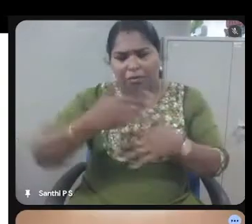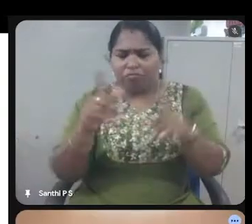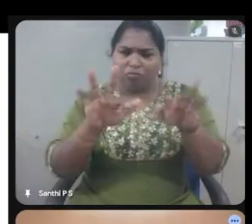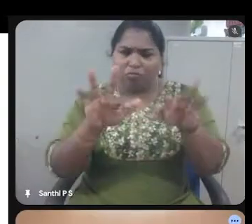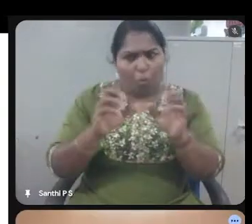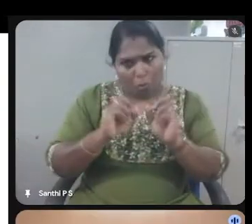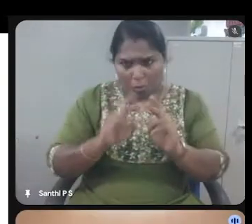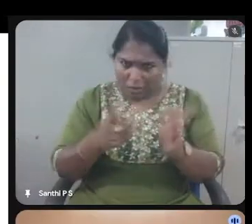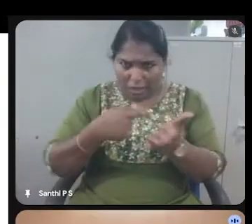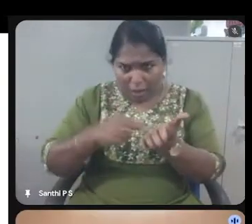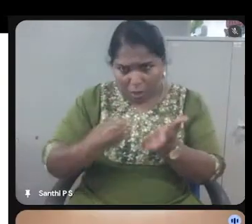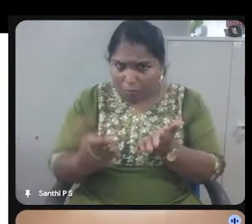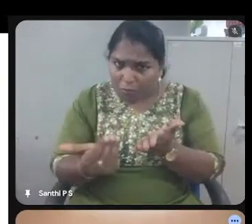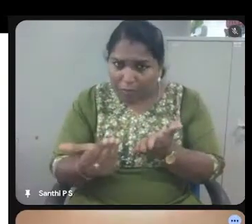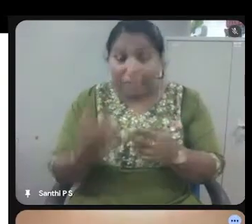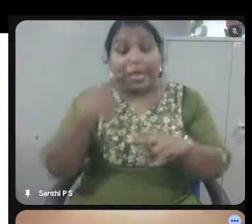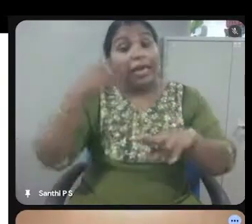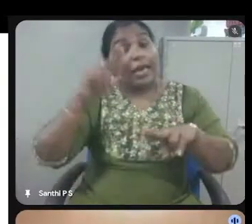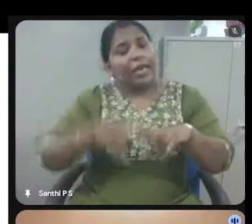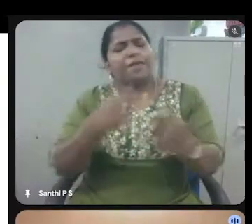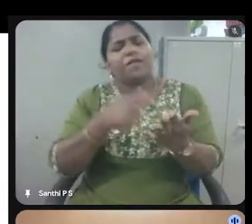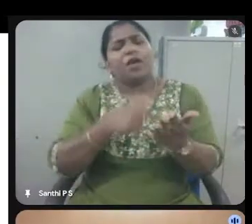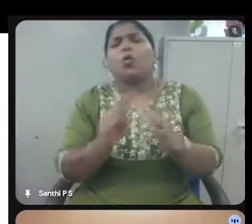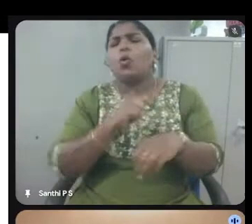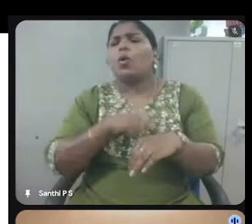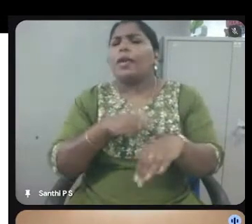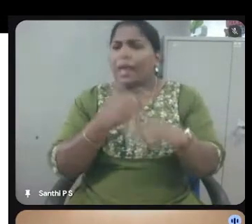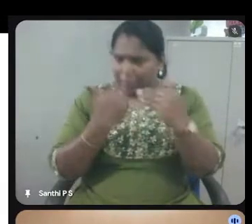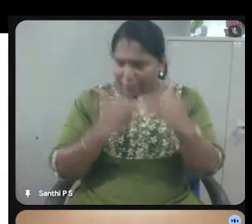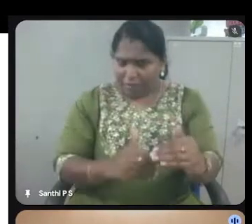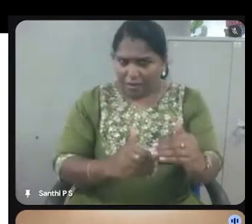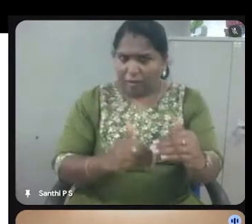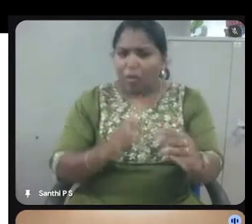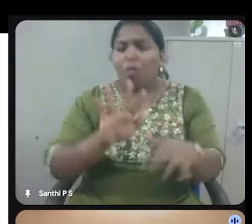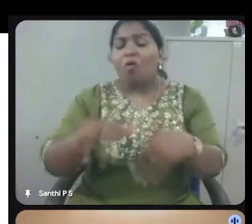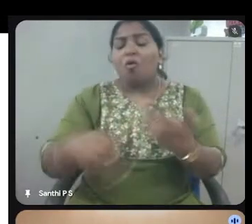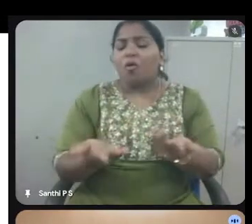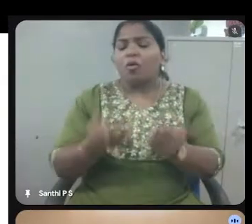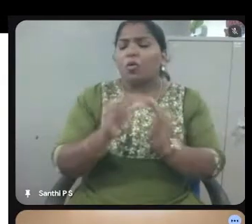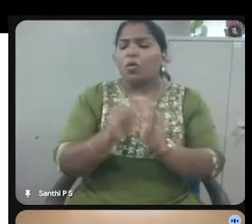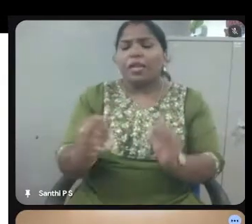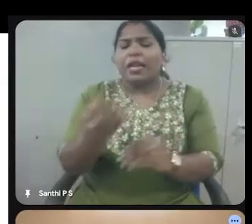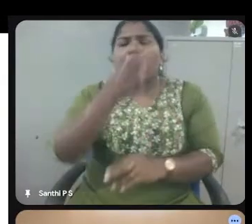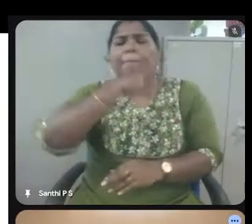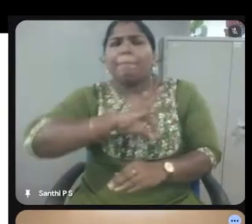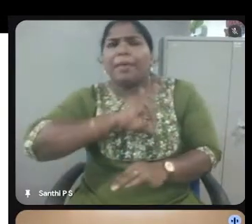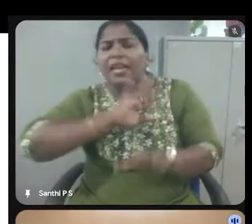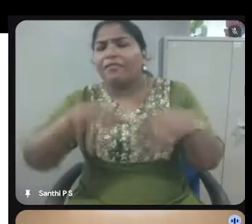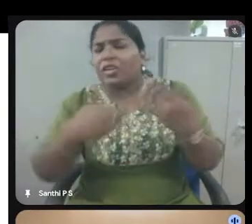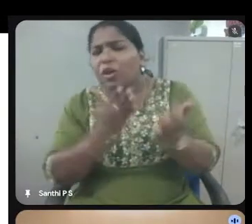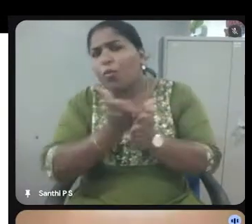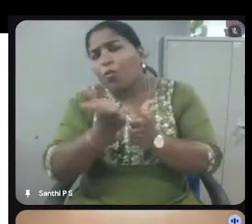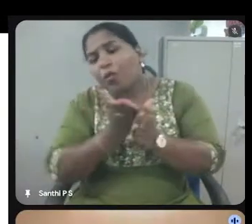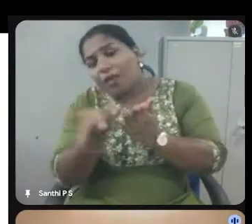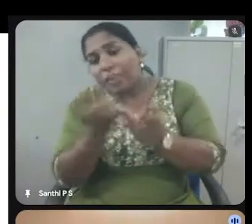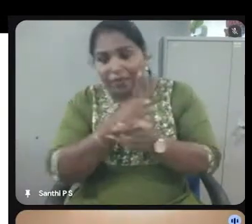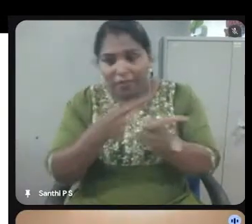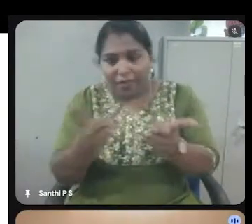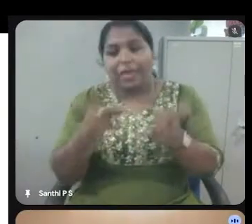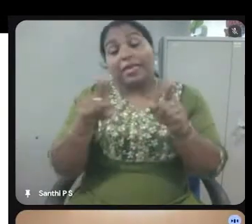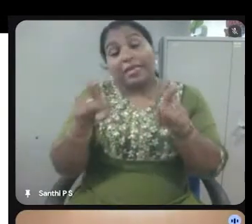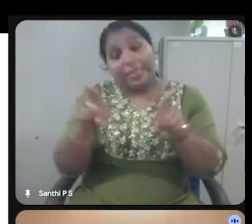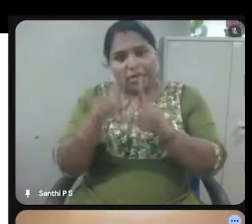അനുവദനീയമാണോ? ഉണ്ടെങ്കിൽ അത് എത്ര, അല്ലെങ്കിൽ ഇതെങ്ങനെ ഫലപ്രദമായി കുഞ്ഞുങ്ങളിൽ ഉപയോഗിക്കാം സ്ക്രീൻ, എന്നിവയെ കുറിച്ച് നമുക്ക്